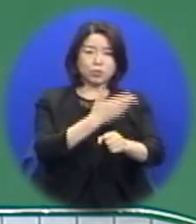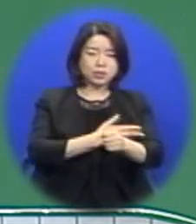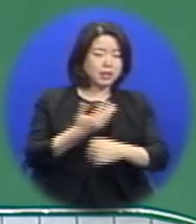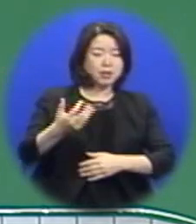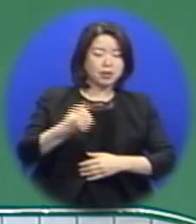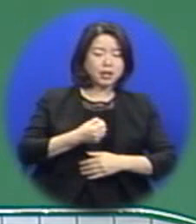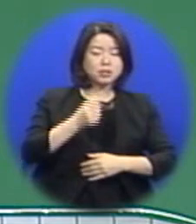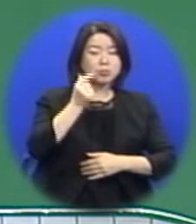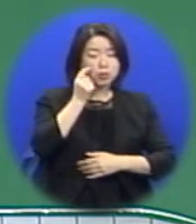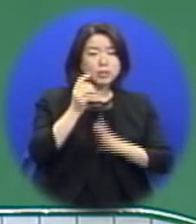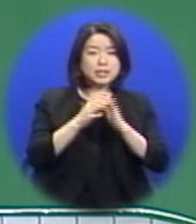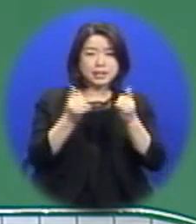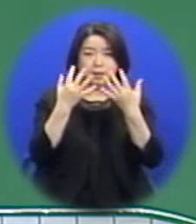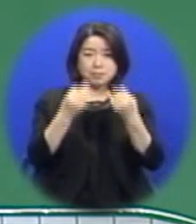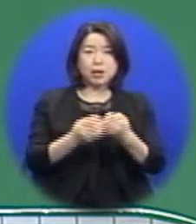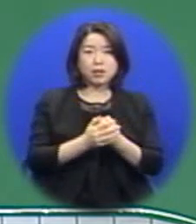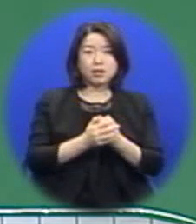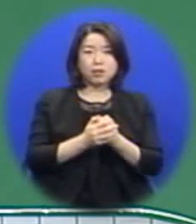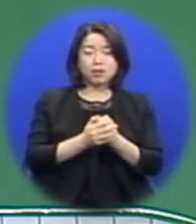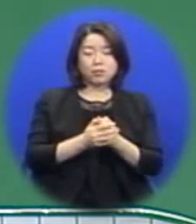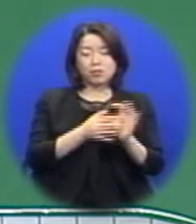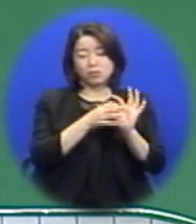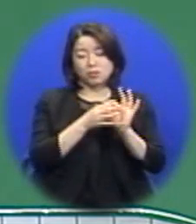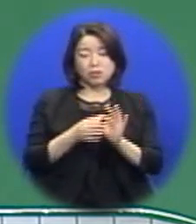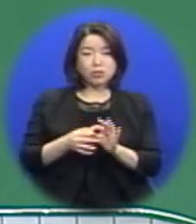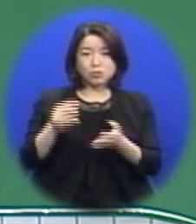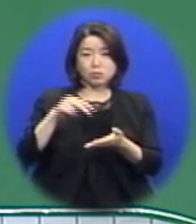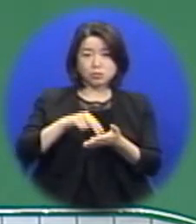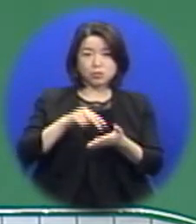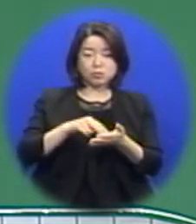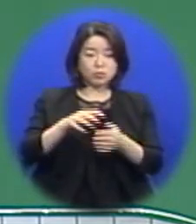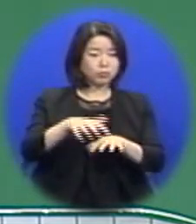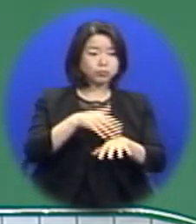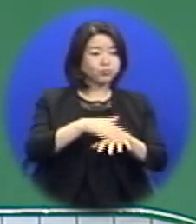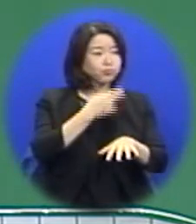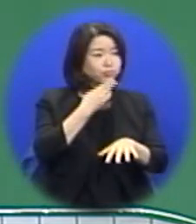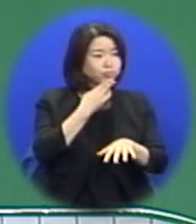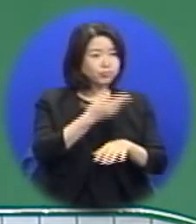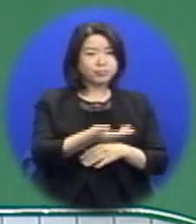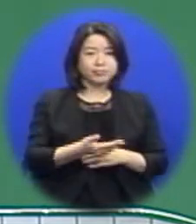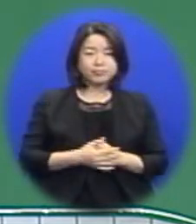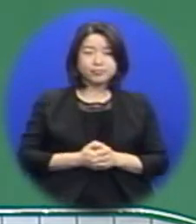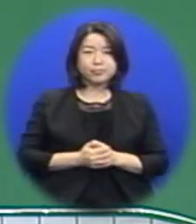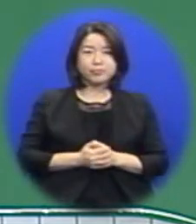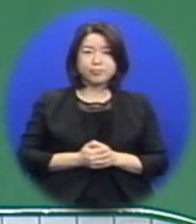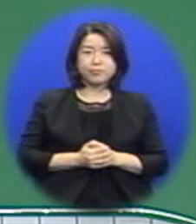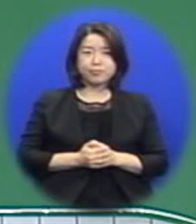많습니다. 그랬더니 계속 서 계시면서 수건이 없냐는 거예요.